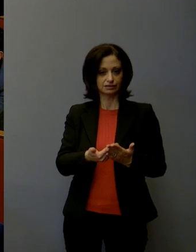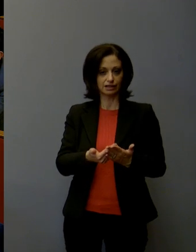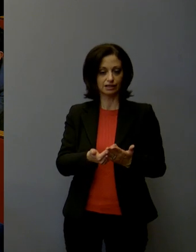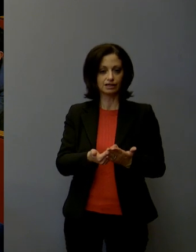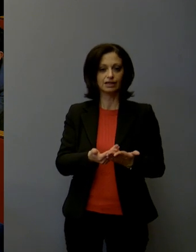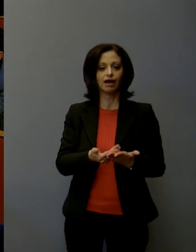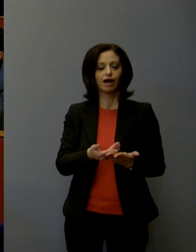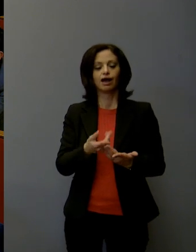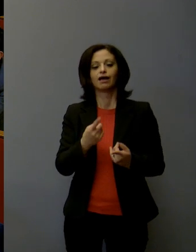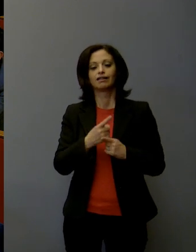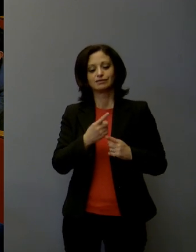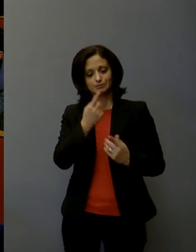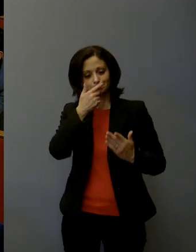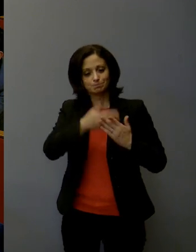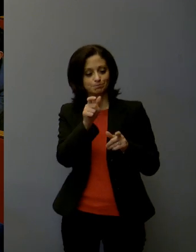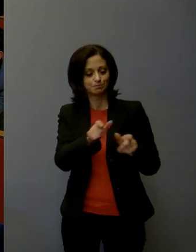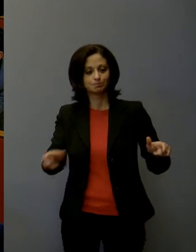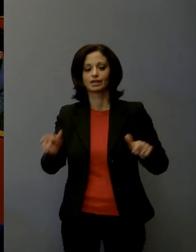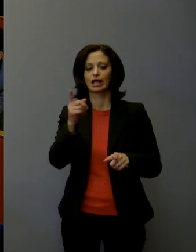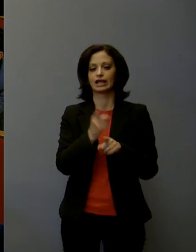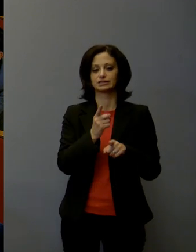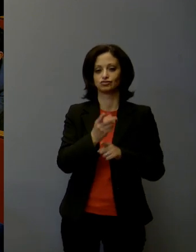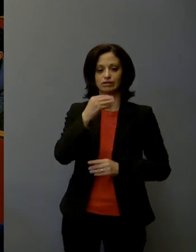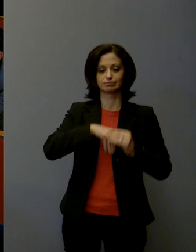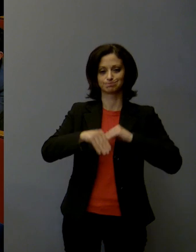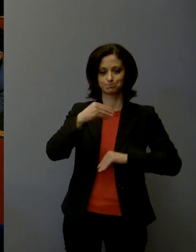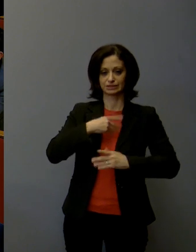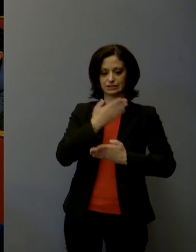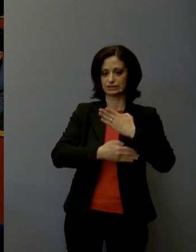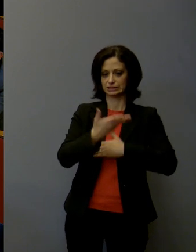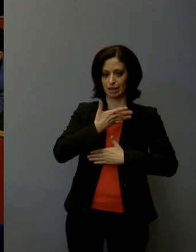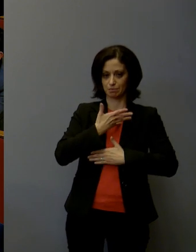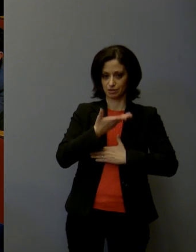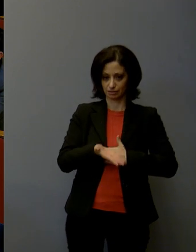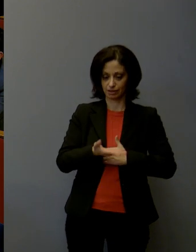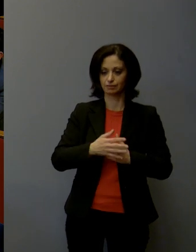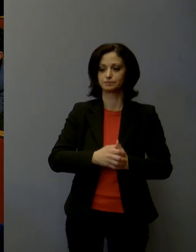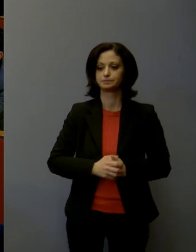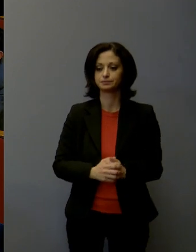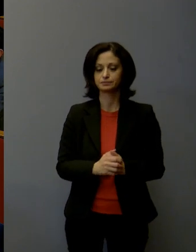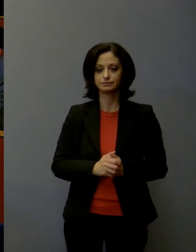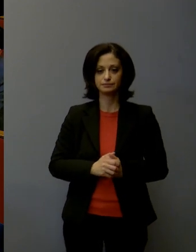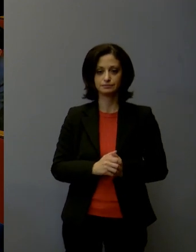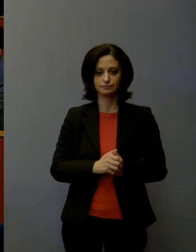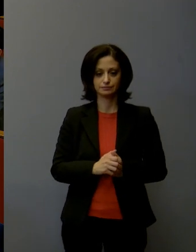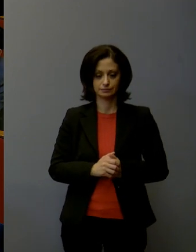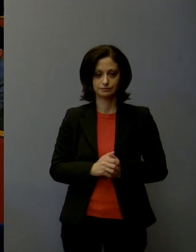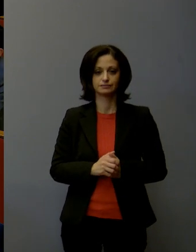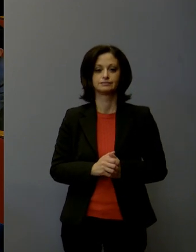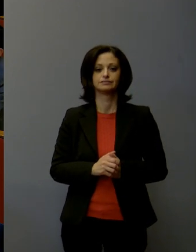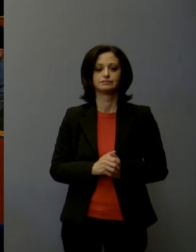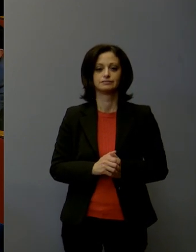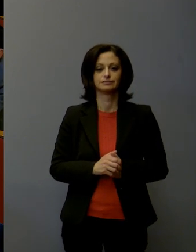soprattutto alle esigenze delle persone delle persone che sono portatrici di delle diverse disabilità